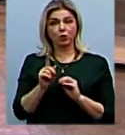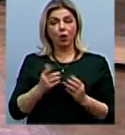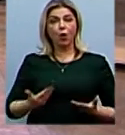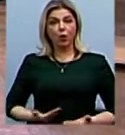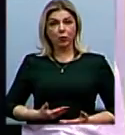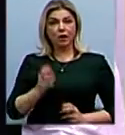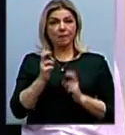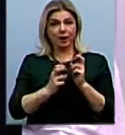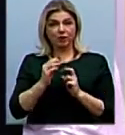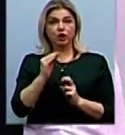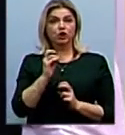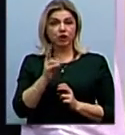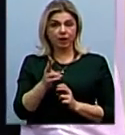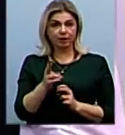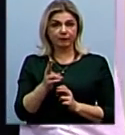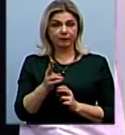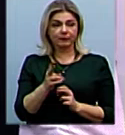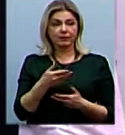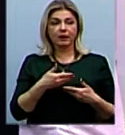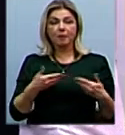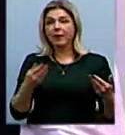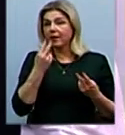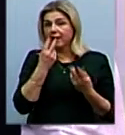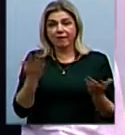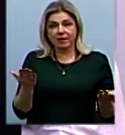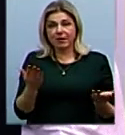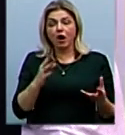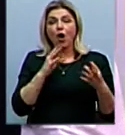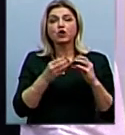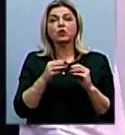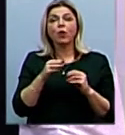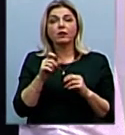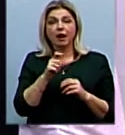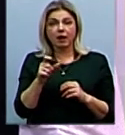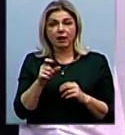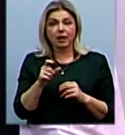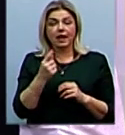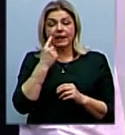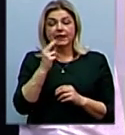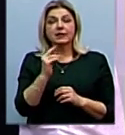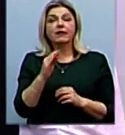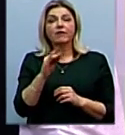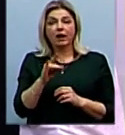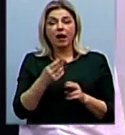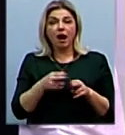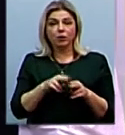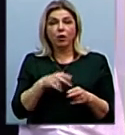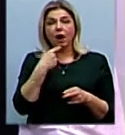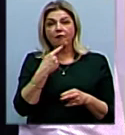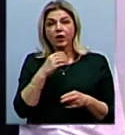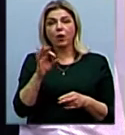коммунальное предприятие ЖЭК, кстати, мы не увидели в отчетах цифры, которые бы говорили